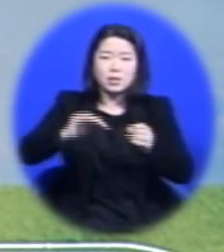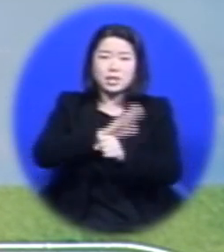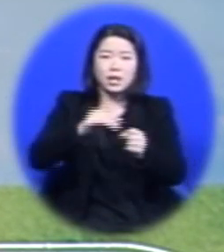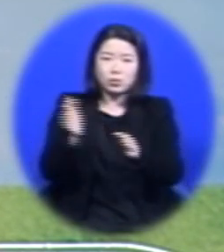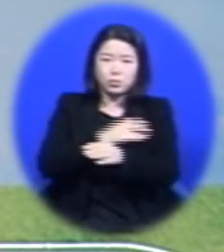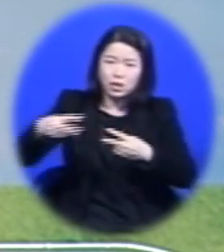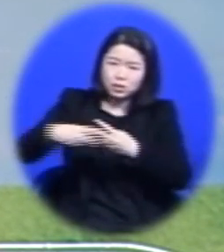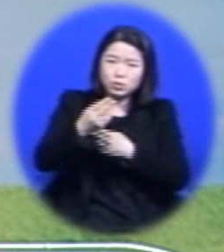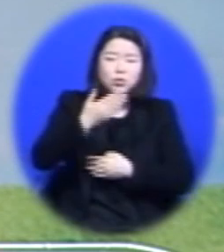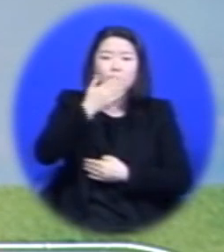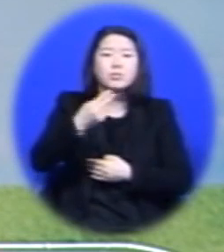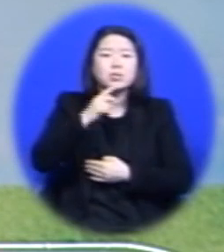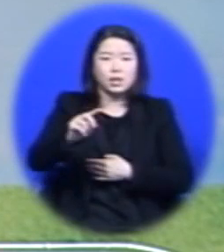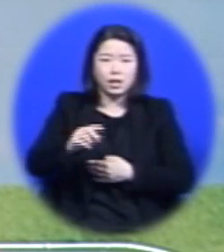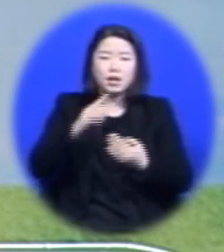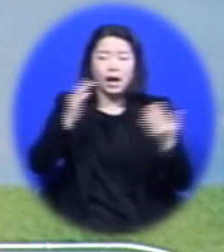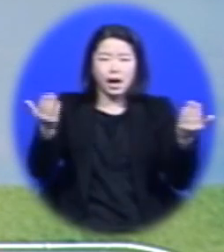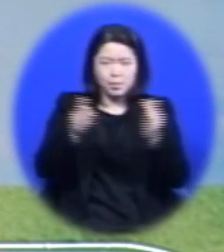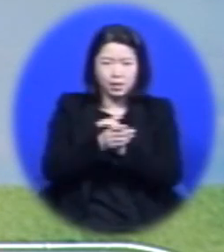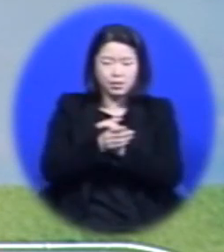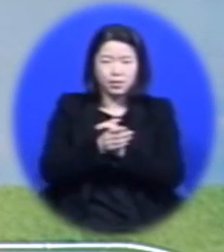없으리라 아멘